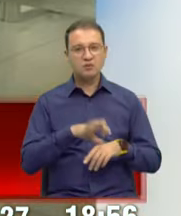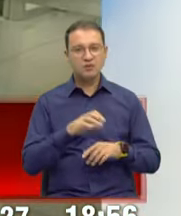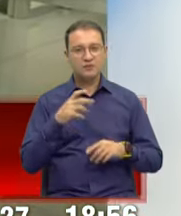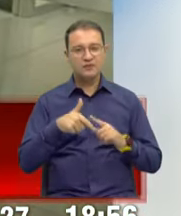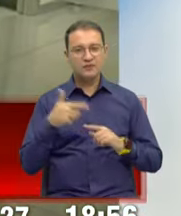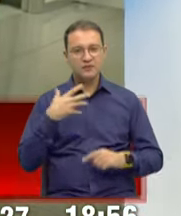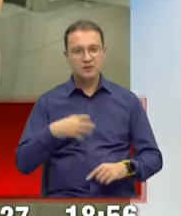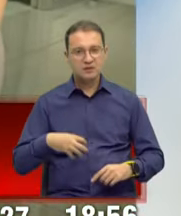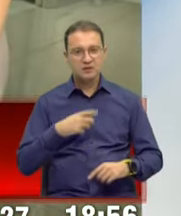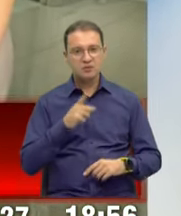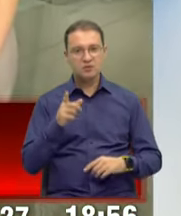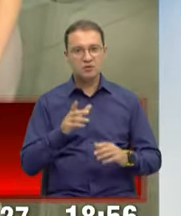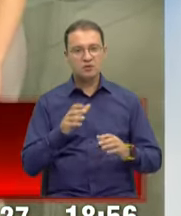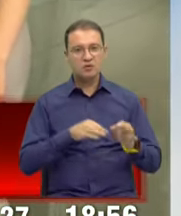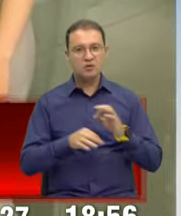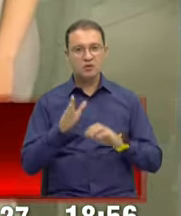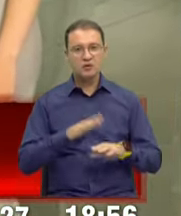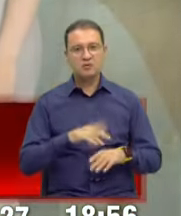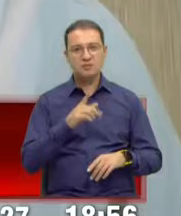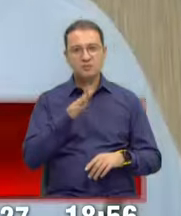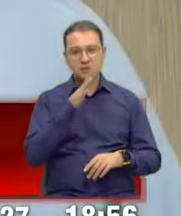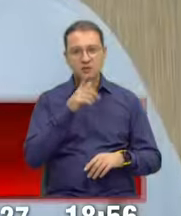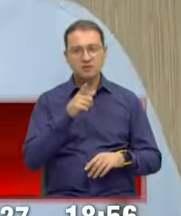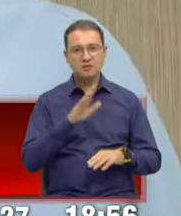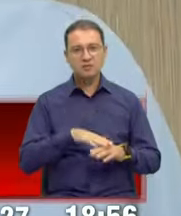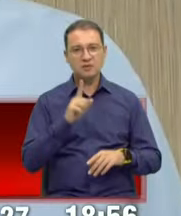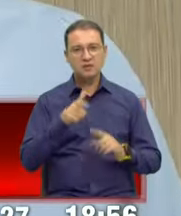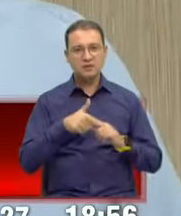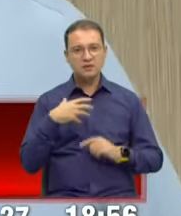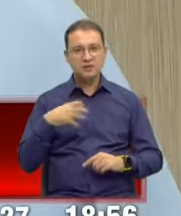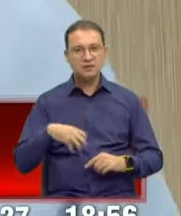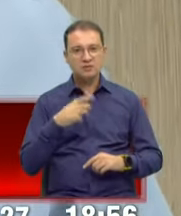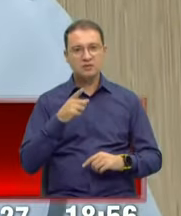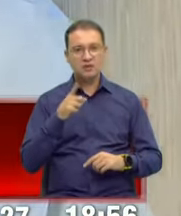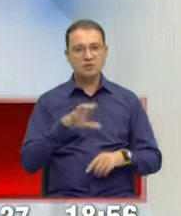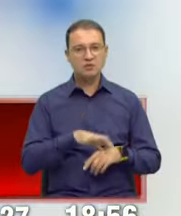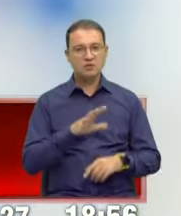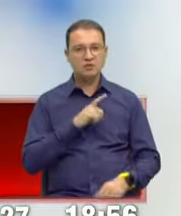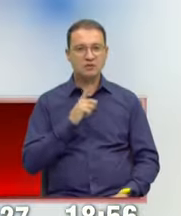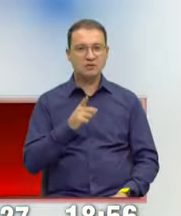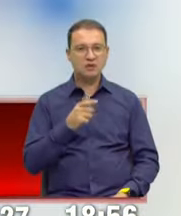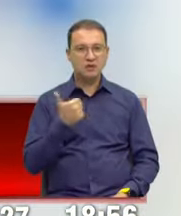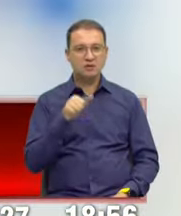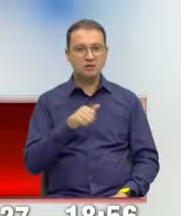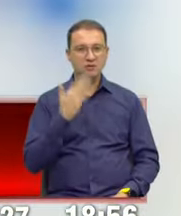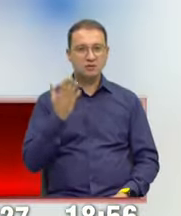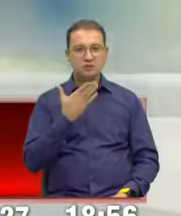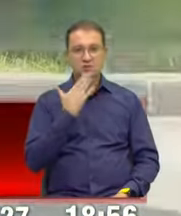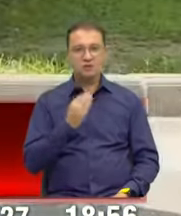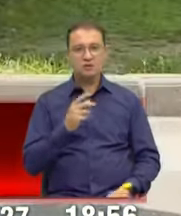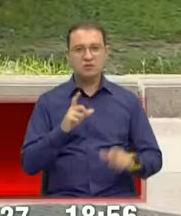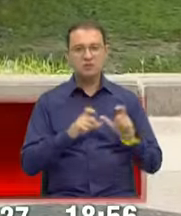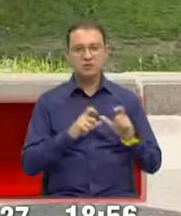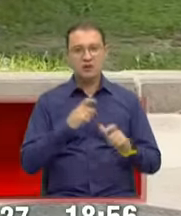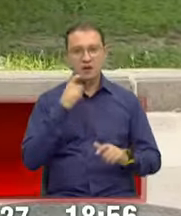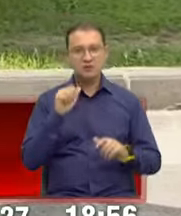tedavi teknikeri var ve bu ekibi koordine eden, bilgisiyle ışık tutan bir fizik tedavi rehabilitasyon hekimi var. 6 ay sonra güzel Sude